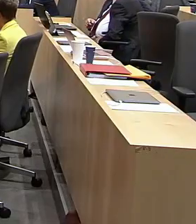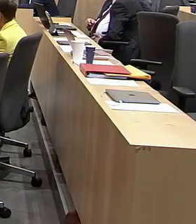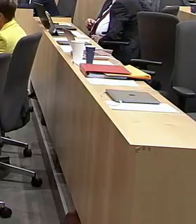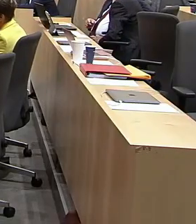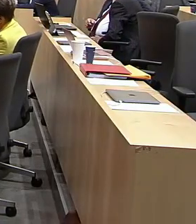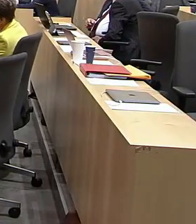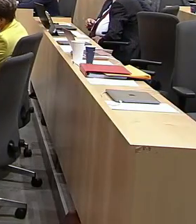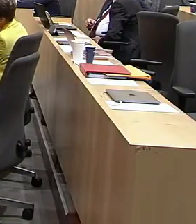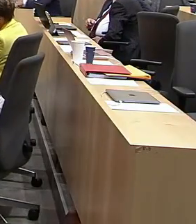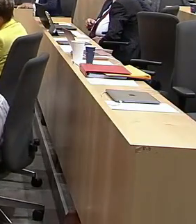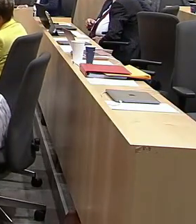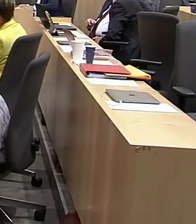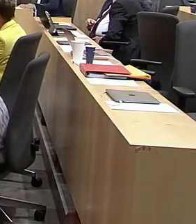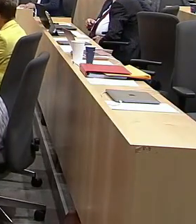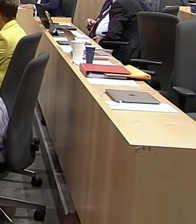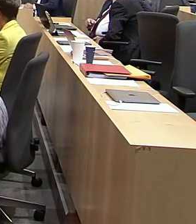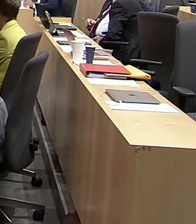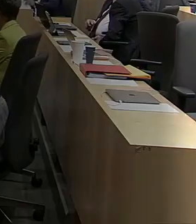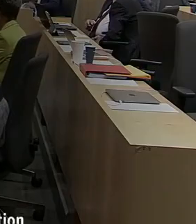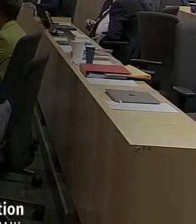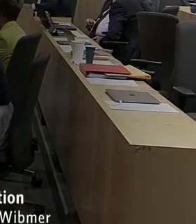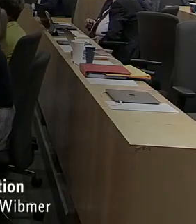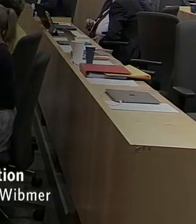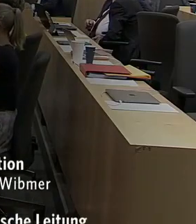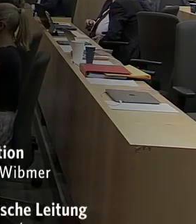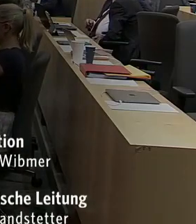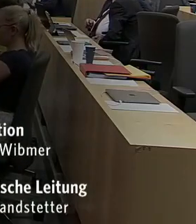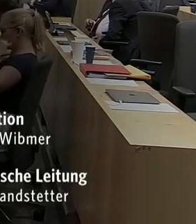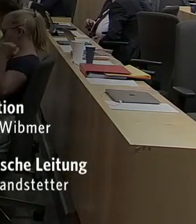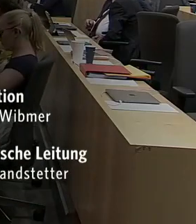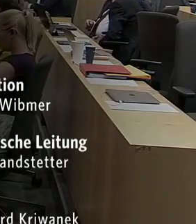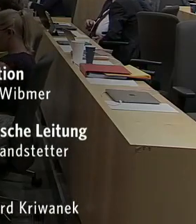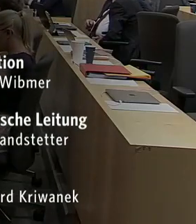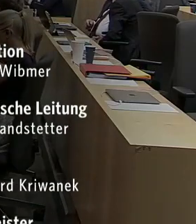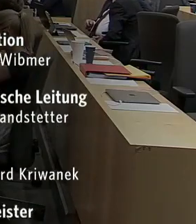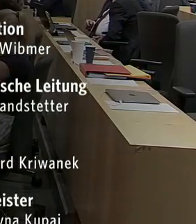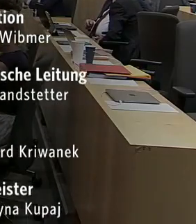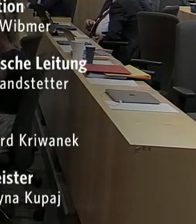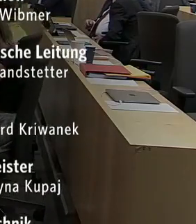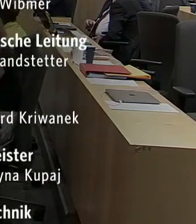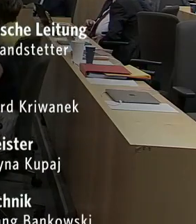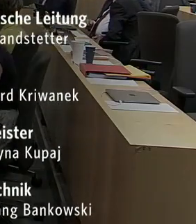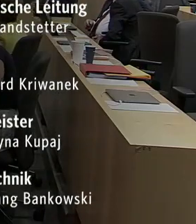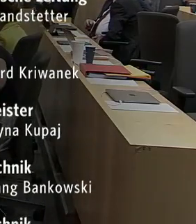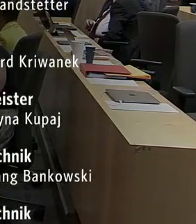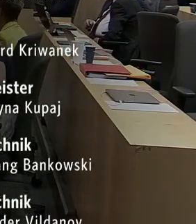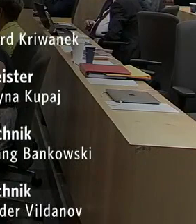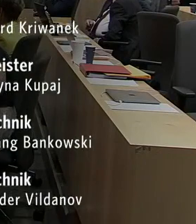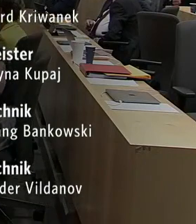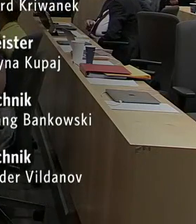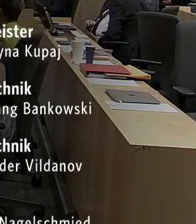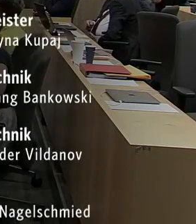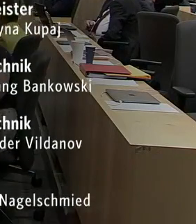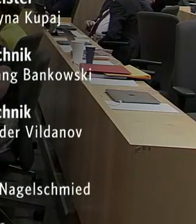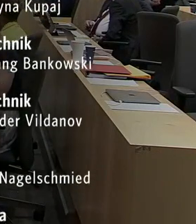das ist auch die politik die sie machen keine fachliche keine sachliche politik seiner politik wo es nur mehr nur darum geht